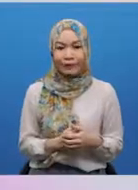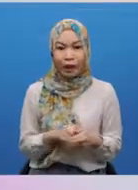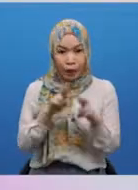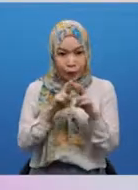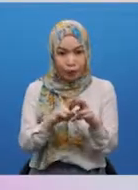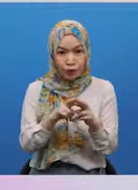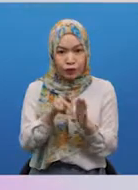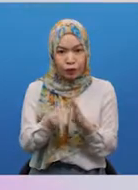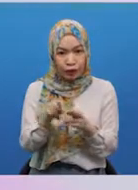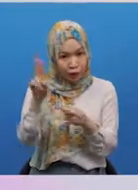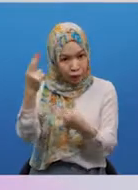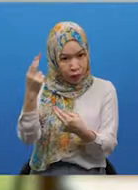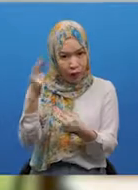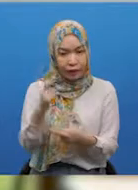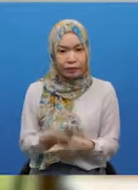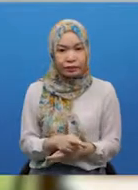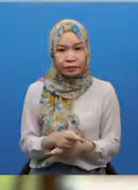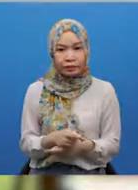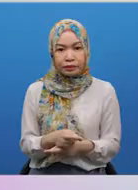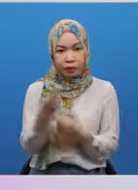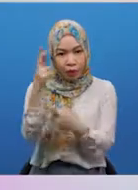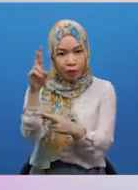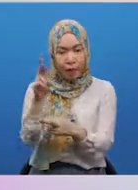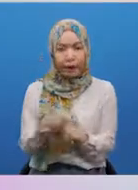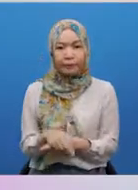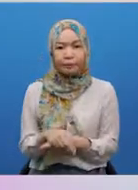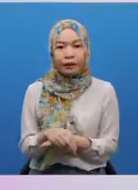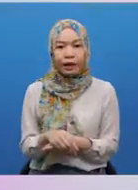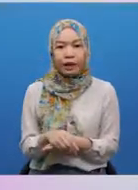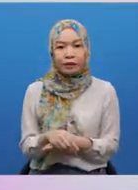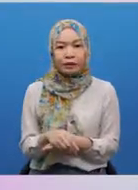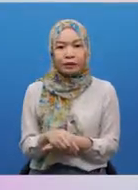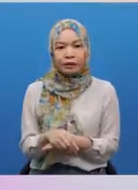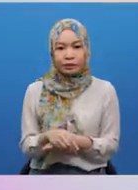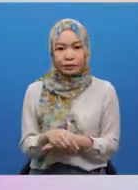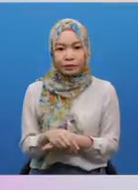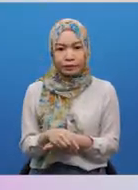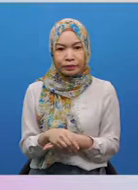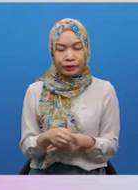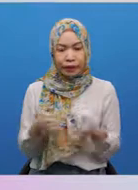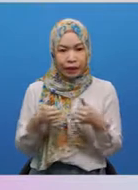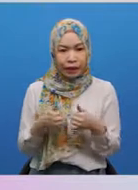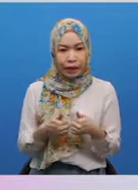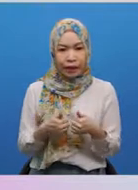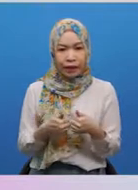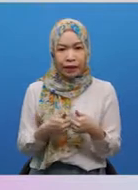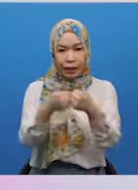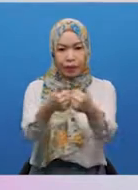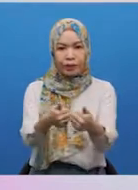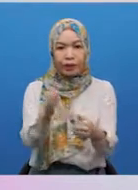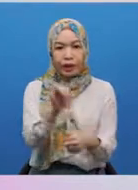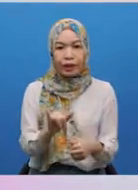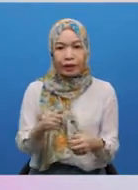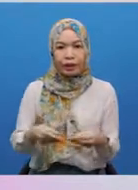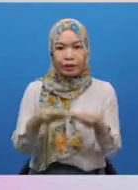Rujukan kehormat. Pelajar sekalian, gelaran anugerah ialah gelaran yang diberikan